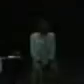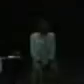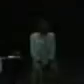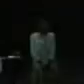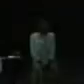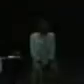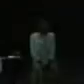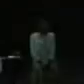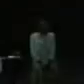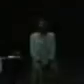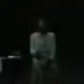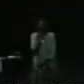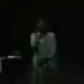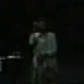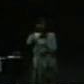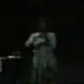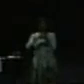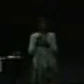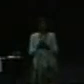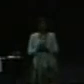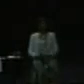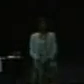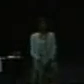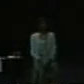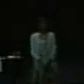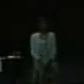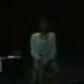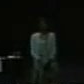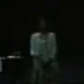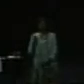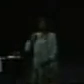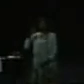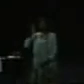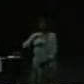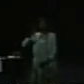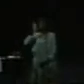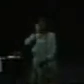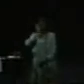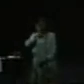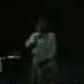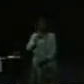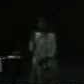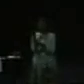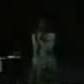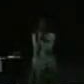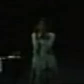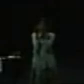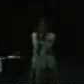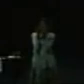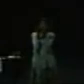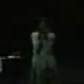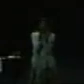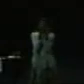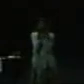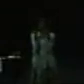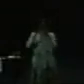Bonsoir à tous Vous êtes vraiment gentil d'attendre et de